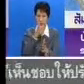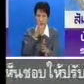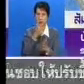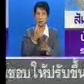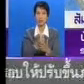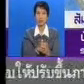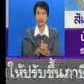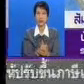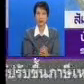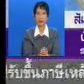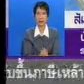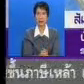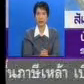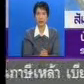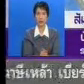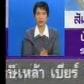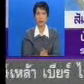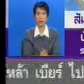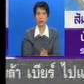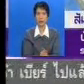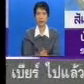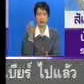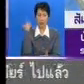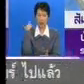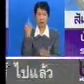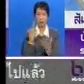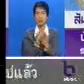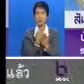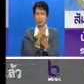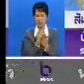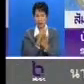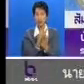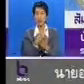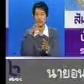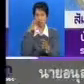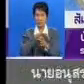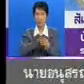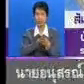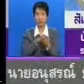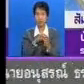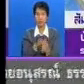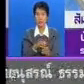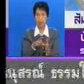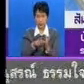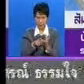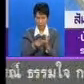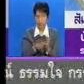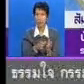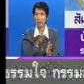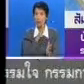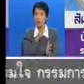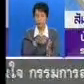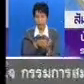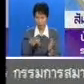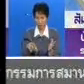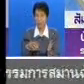างเช่นการปราบที่ตลาดกำนันหลักที่ราชบุรีนะคะก็สามารถจะจับกลุ่มแผงที่มีละเมิดนะคะได้จำนวน